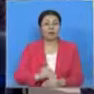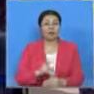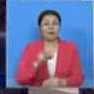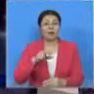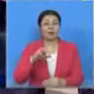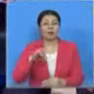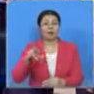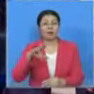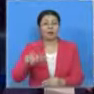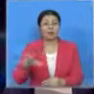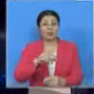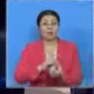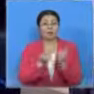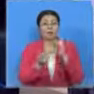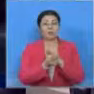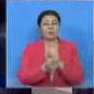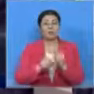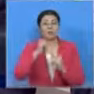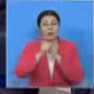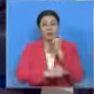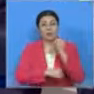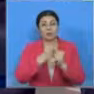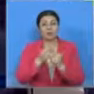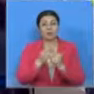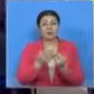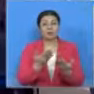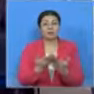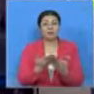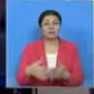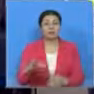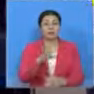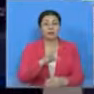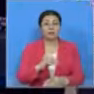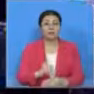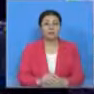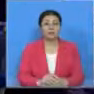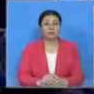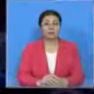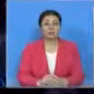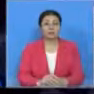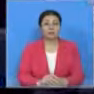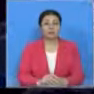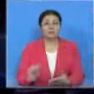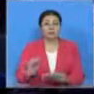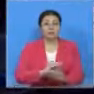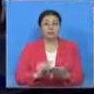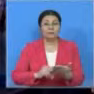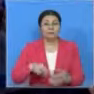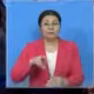кокардаларымыз олар да ауысты материалды неге үлгіге және барлық мынау жазылған